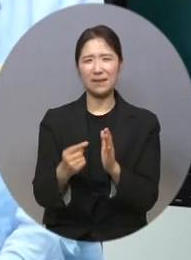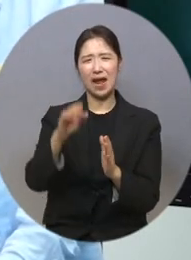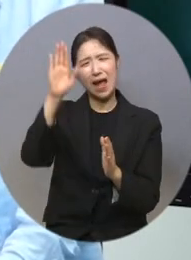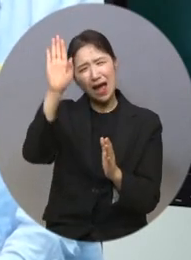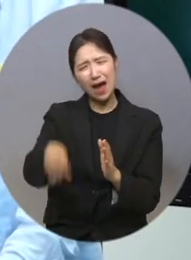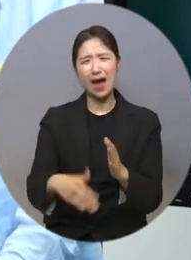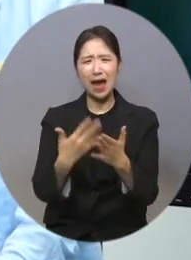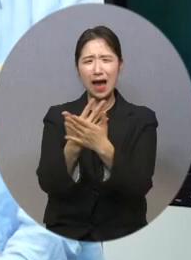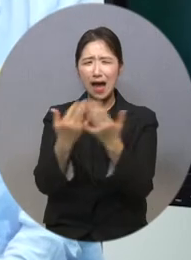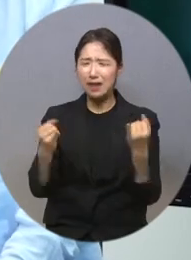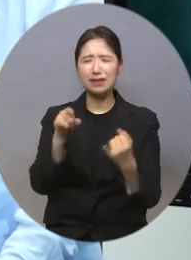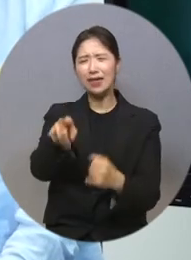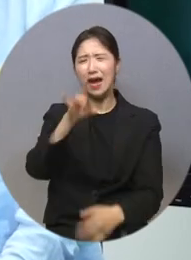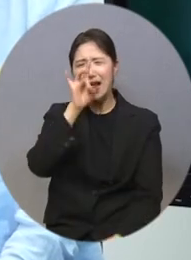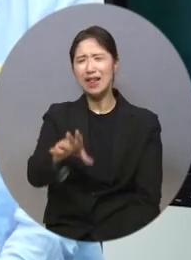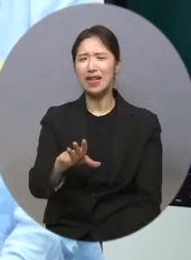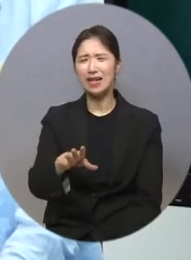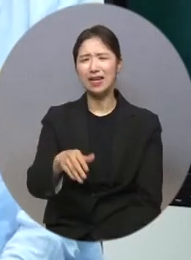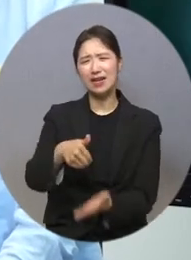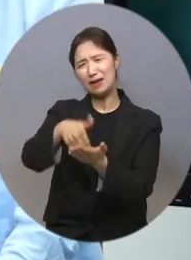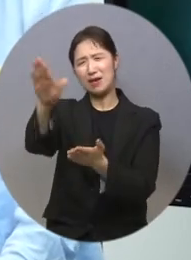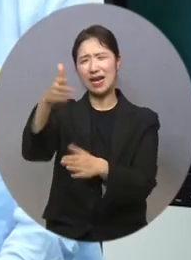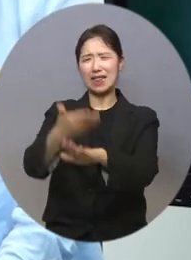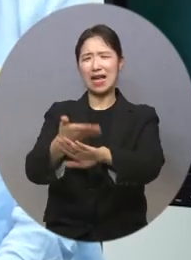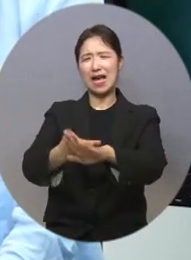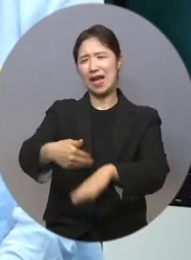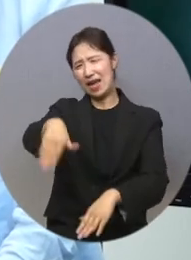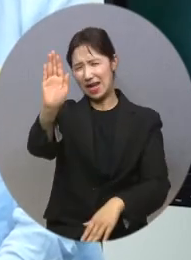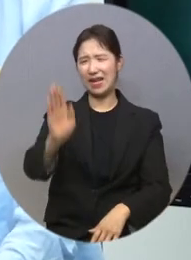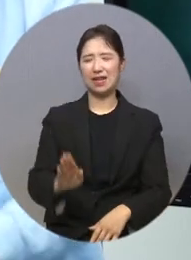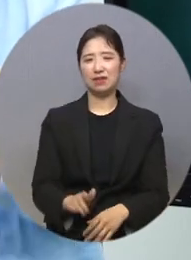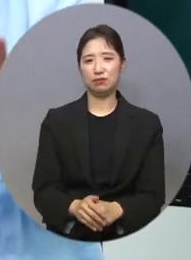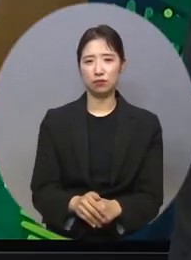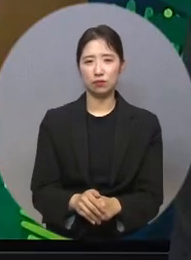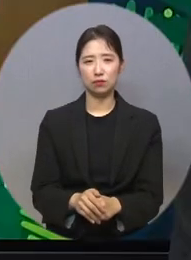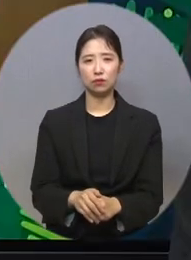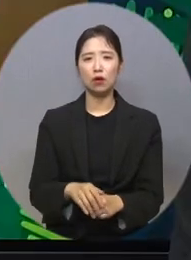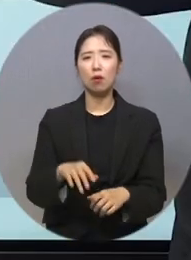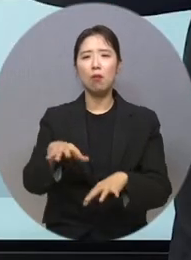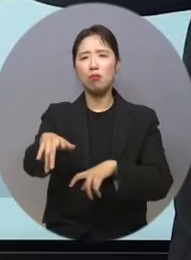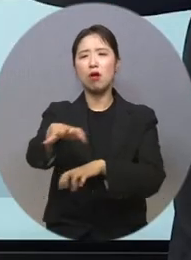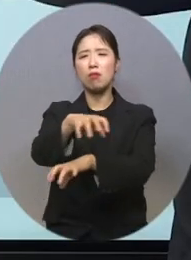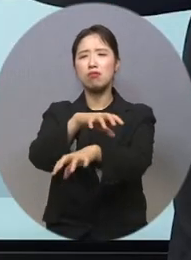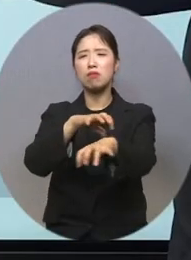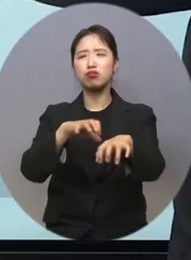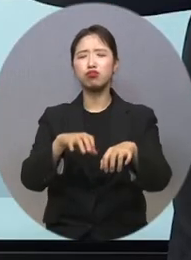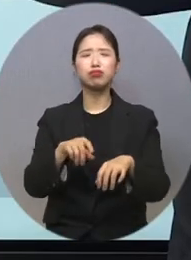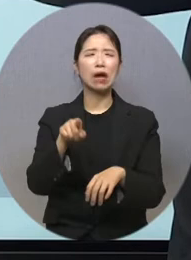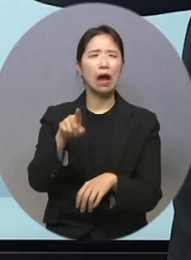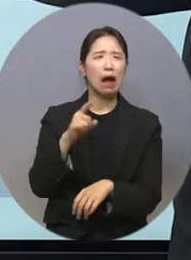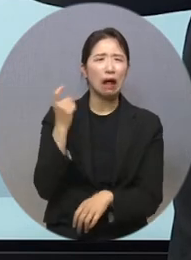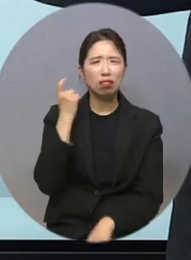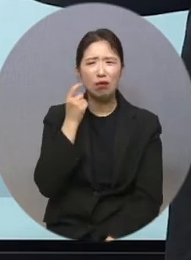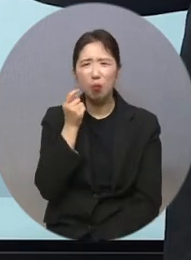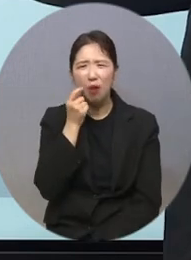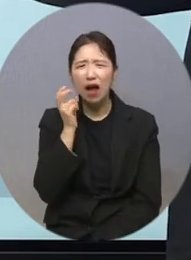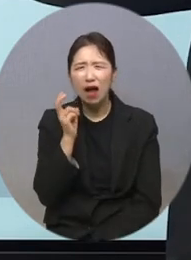아줌마 이런 거 들고 타면 안 되는데 다른 차 타 있어 막 이러는 거예요. 그러니까 웅성웅성 거리면서 아이고 못